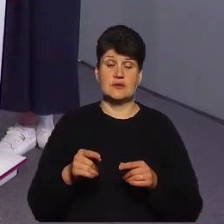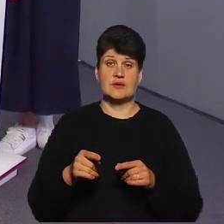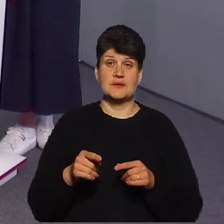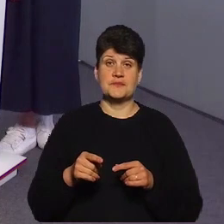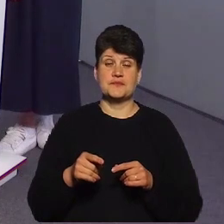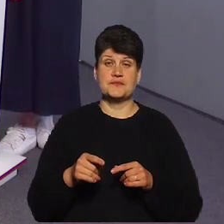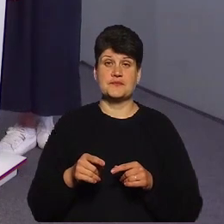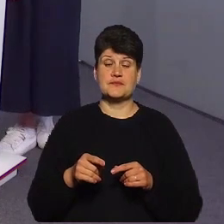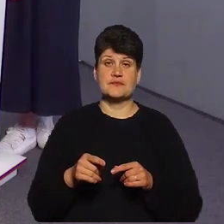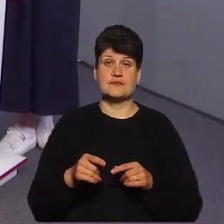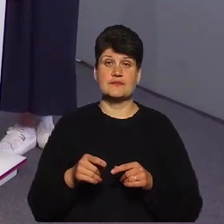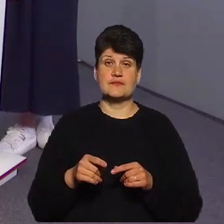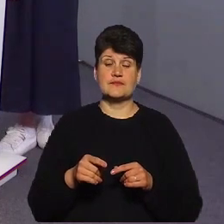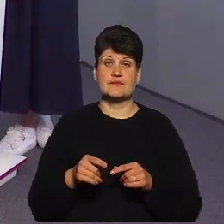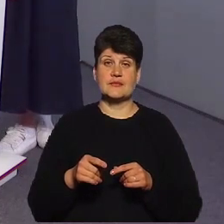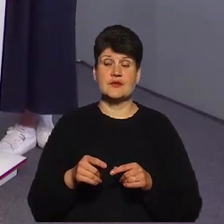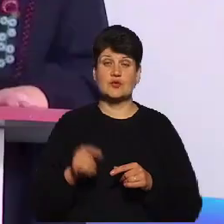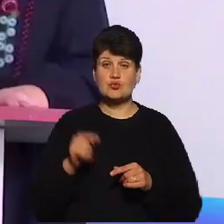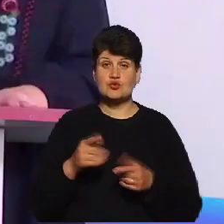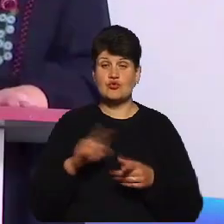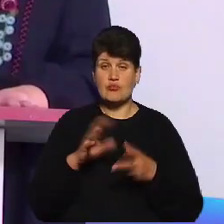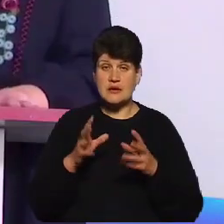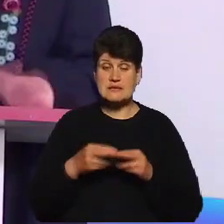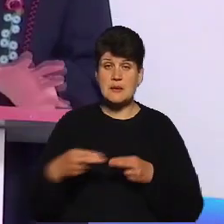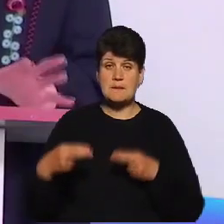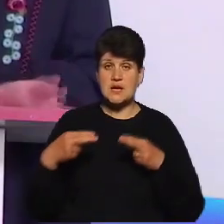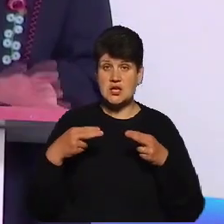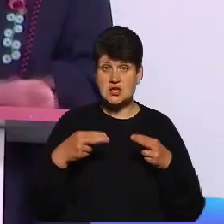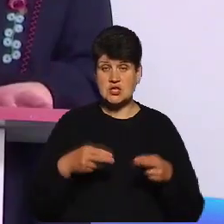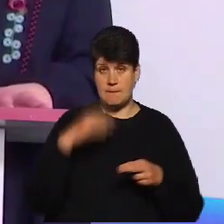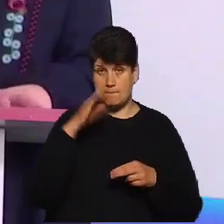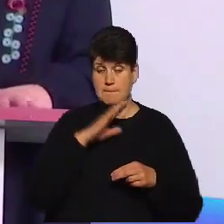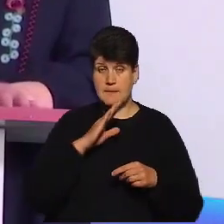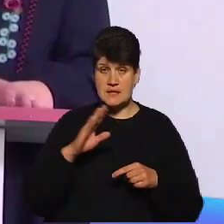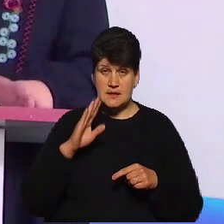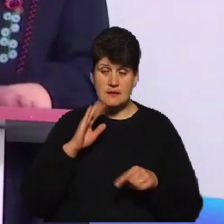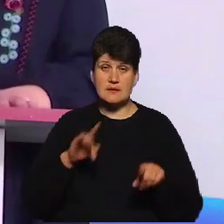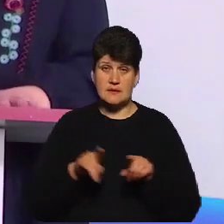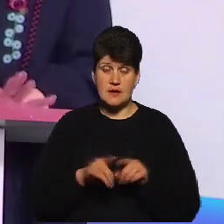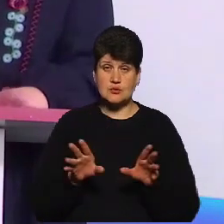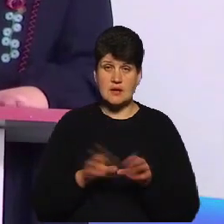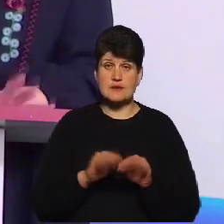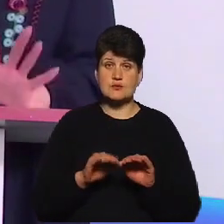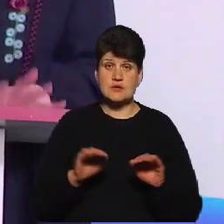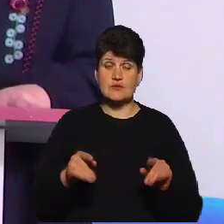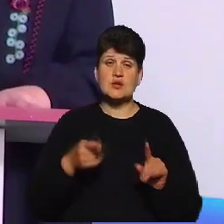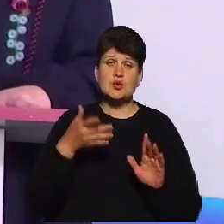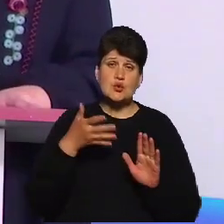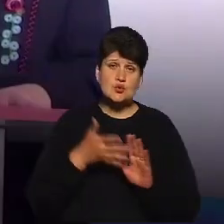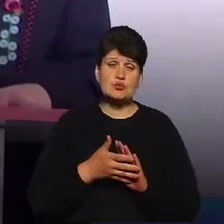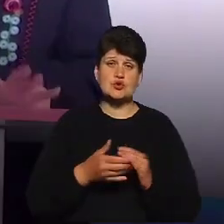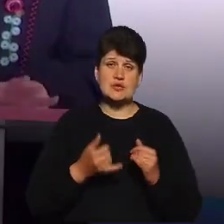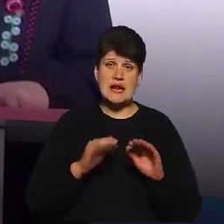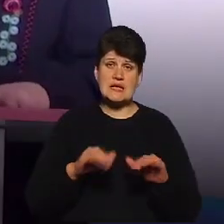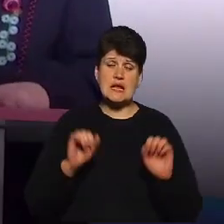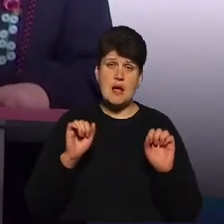не встидаються, цього, знаєте, тому що, в принципі, приїжджають до нас і батьки також з дітками, так? Тобто вони розуміють, що для дітей можна, і вони також працюють.